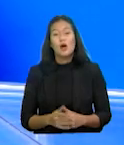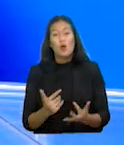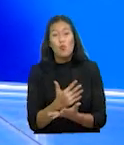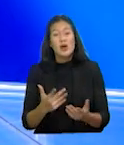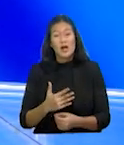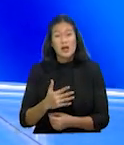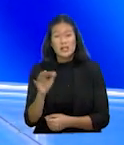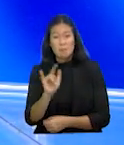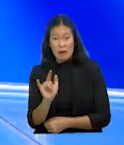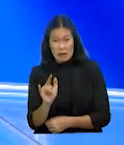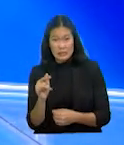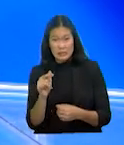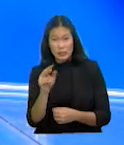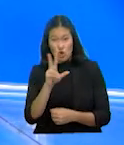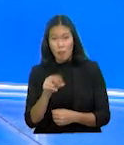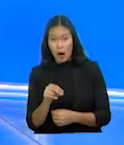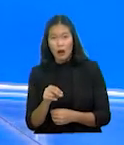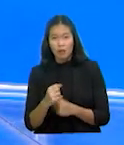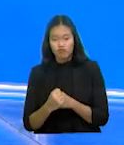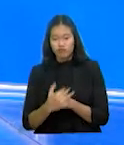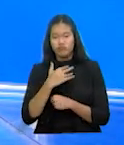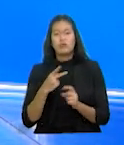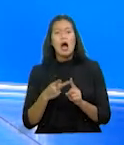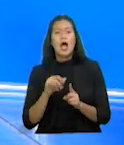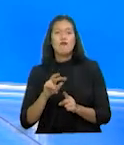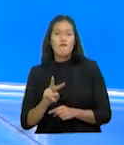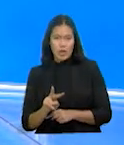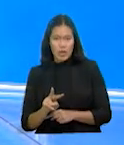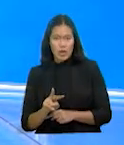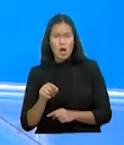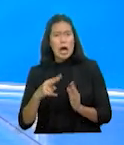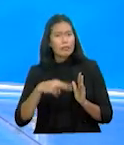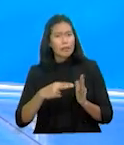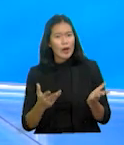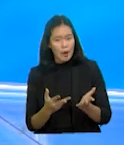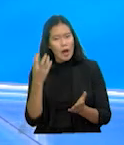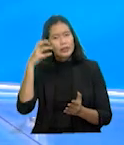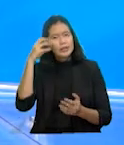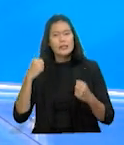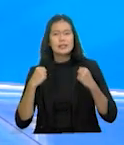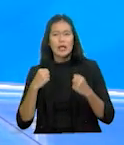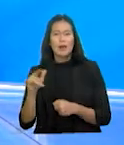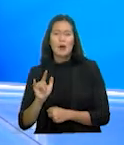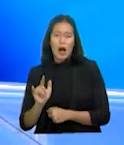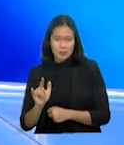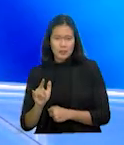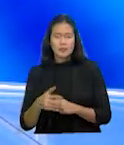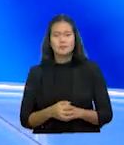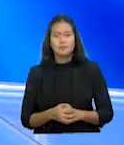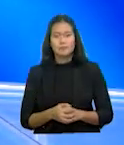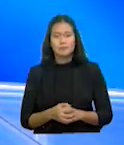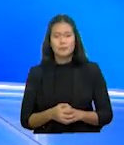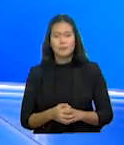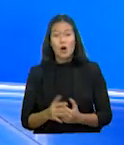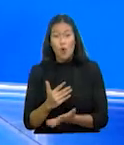Pemirsa, ratusan warga di Kota Bekasi, Jawa Barat dinyatakan positif HIV/AIDS berdasarkan data Dinas Kesehatan Kota Bekasi,